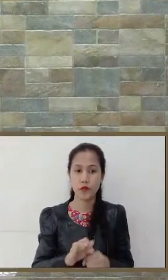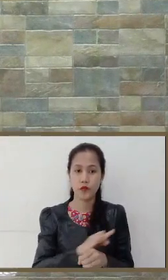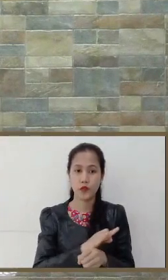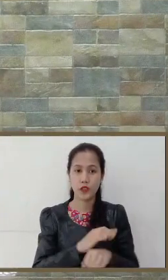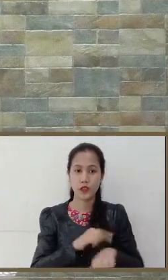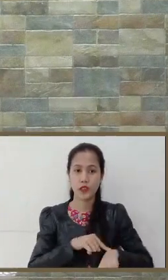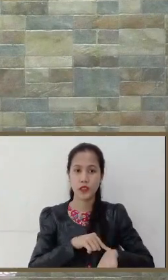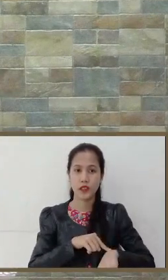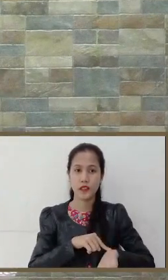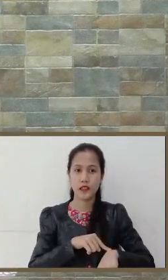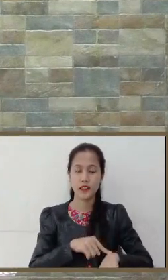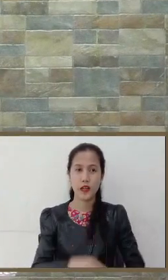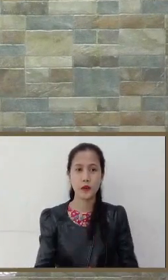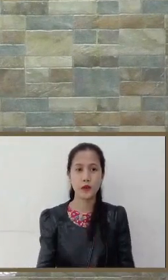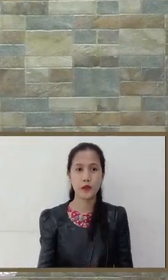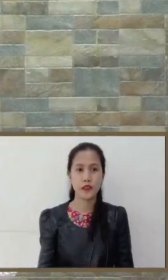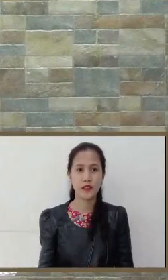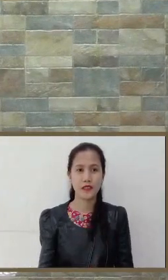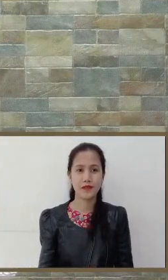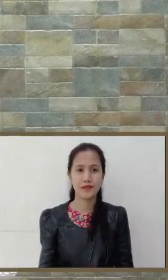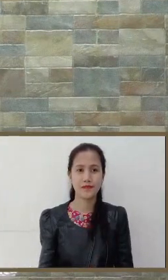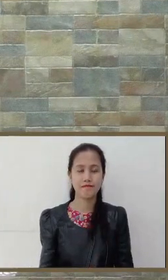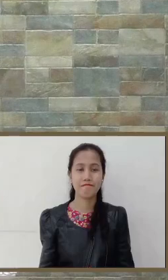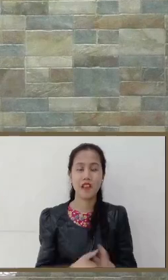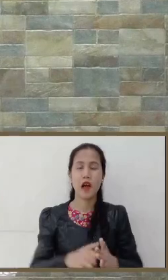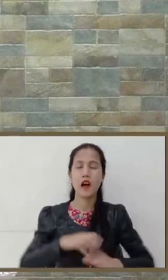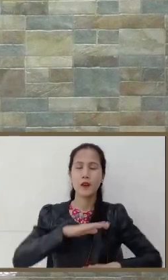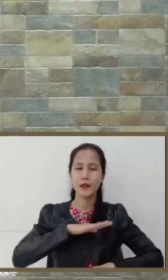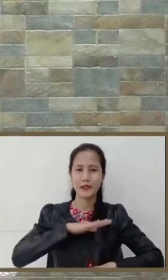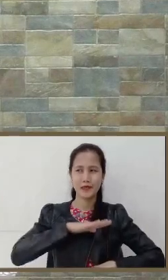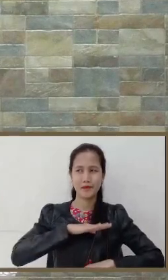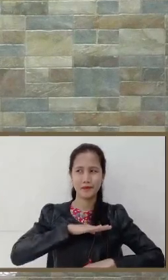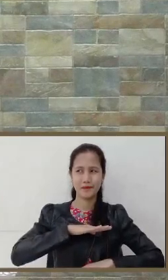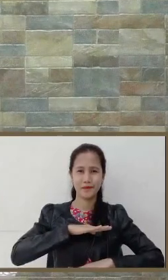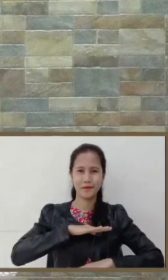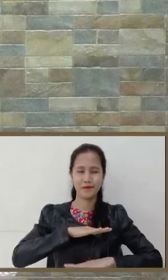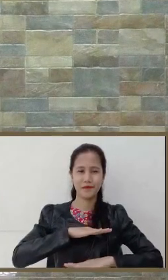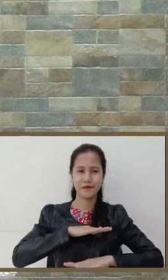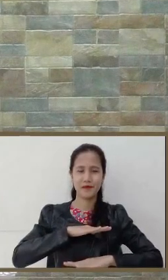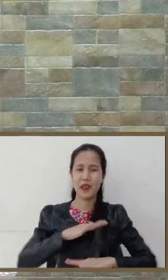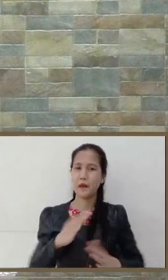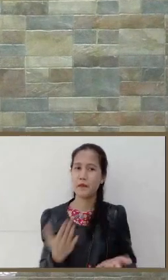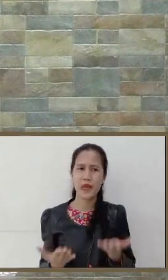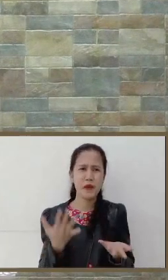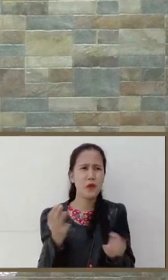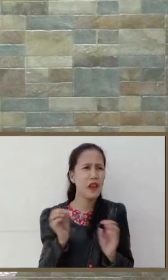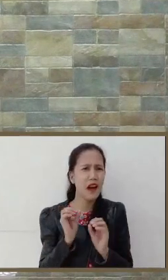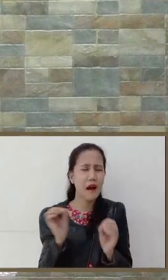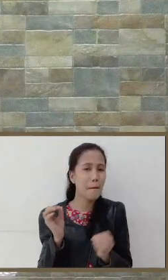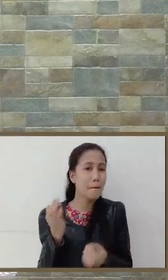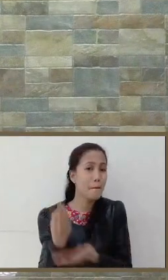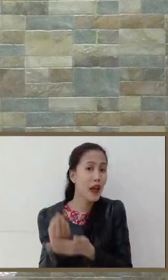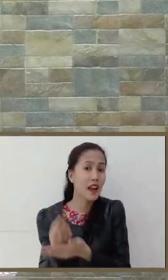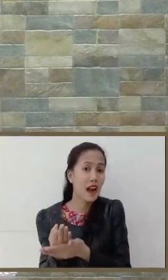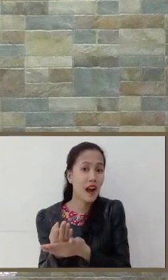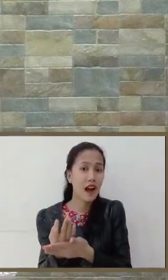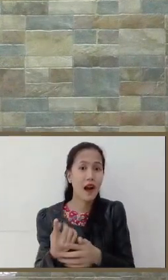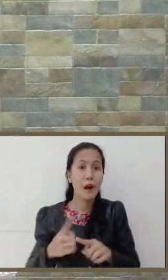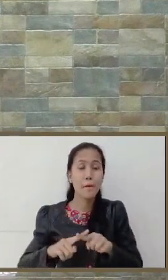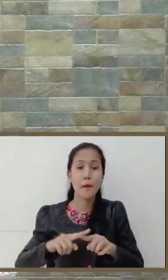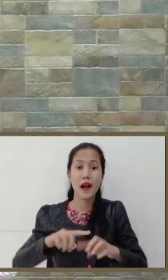contentment. Maring walang pera na malaki katulad ng iba, pero mga kapatid, yung contentment nandun, bakit? Sa